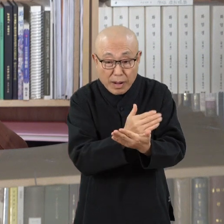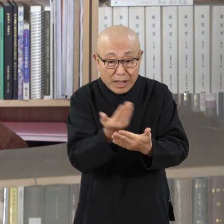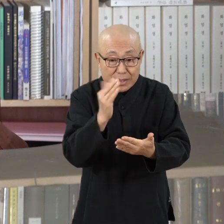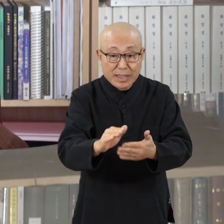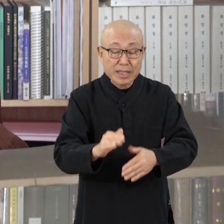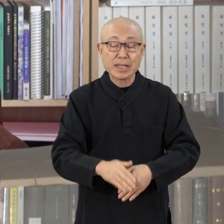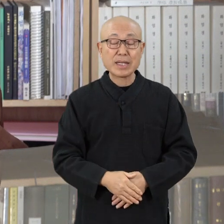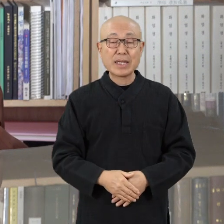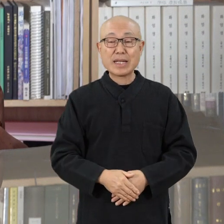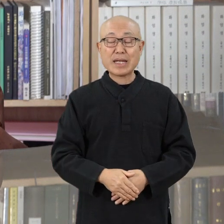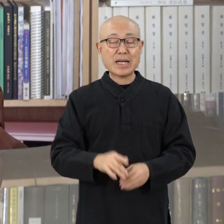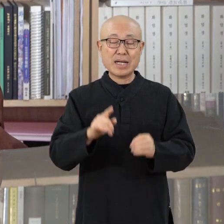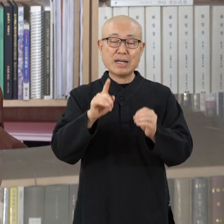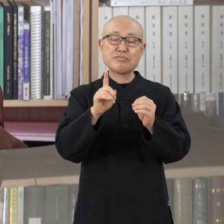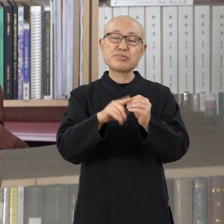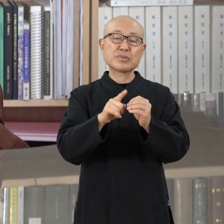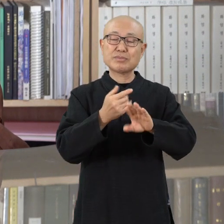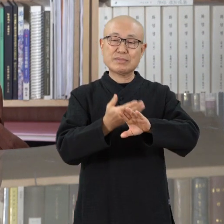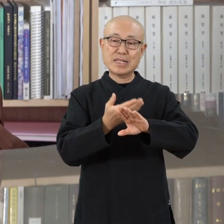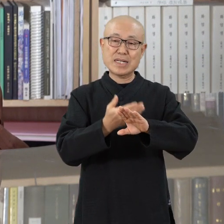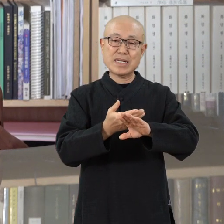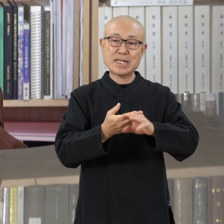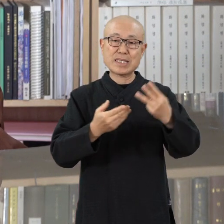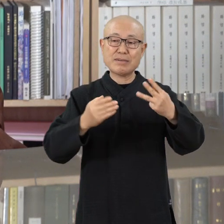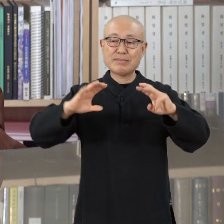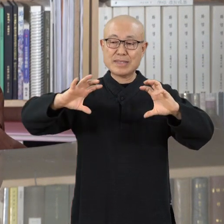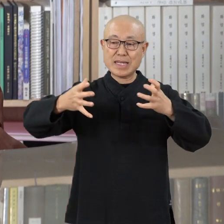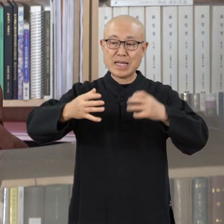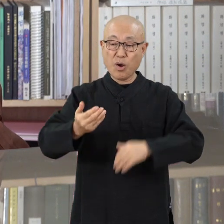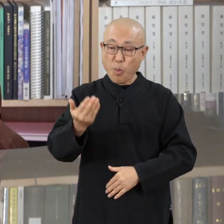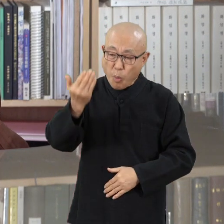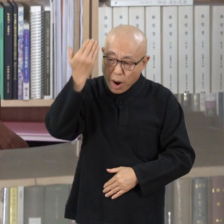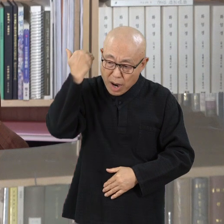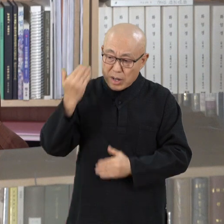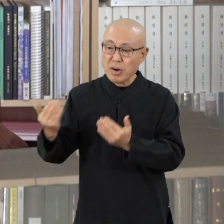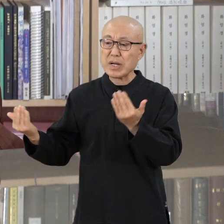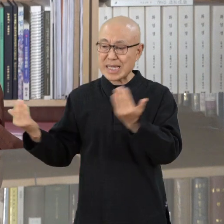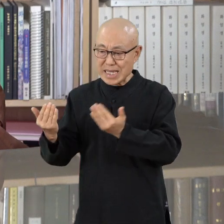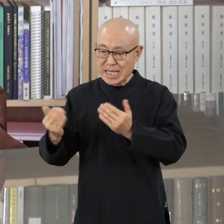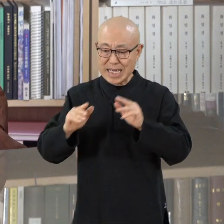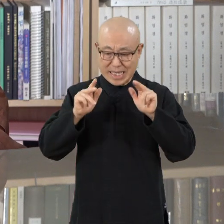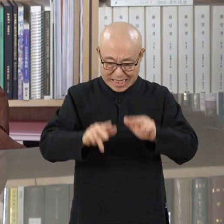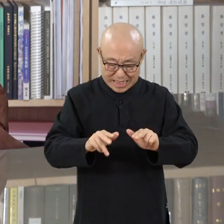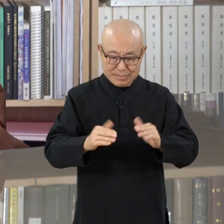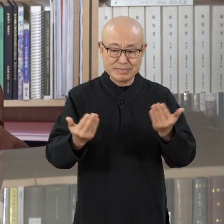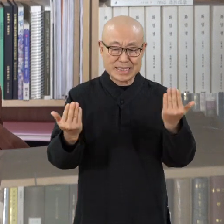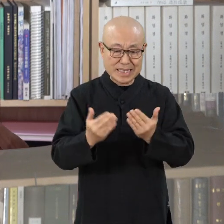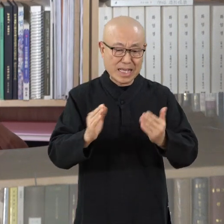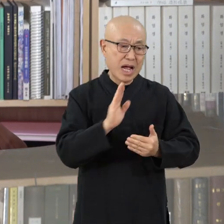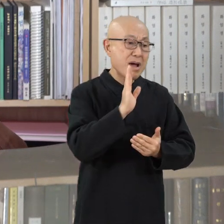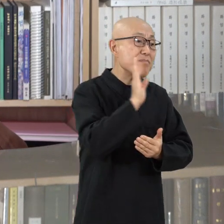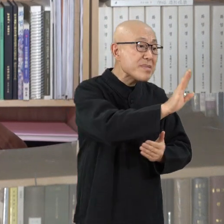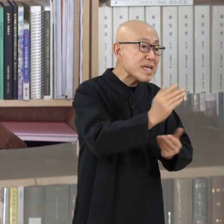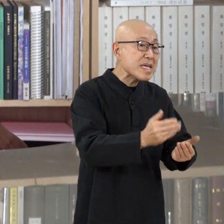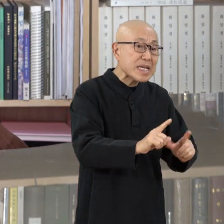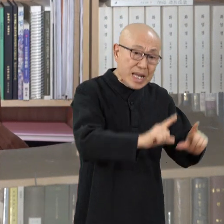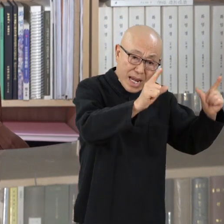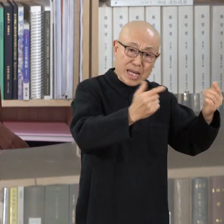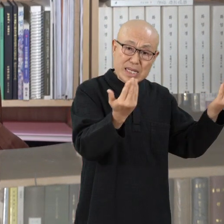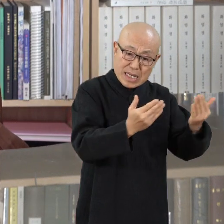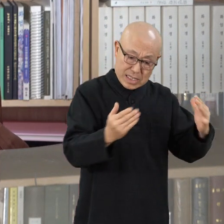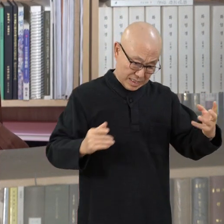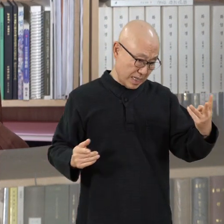불교는 삼세인과거든요. 과거의 일, 현재의 일, 미래의 일, 이걸 삼세인과라고